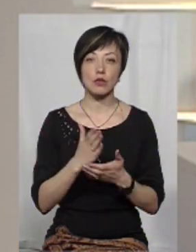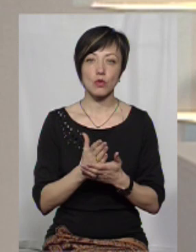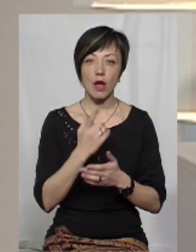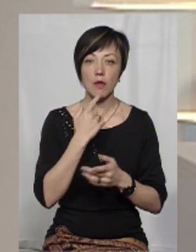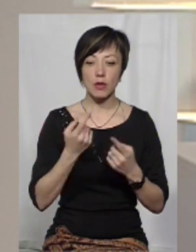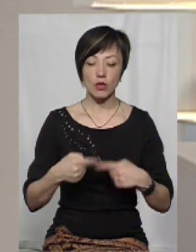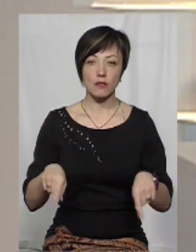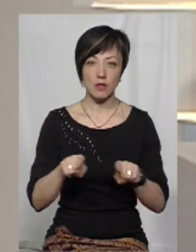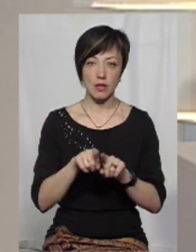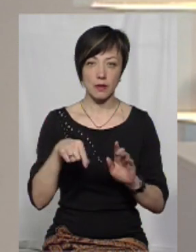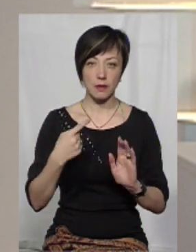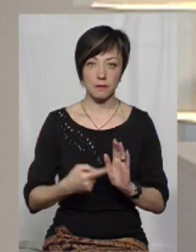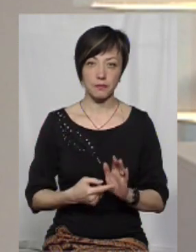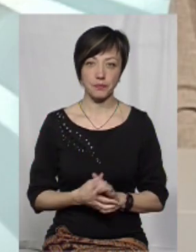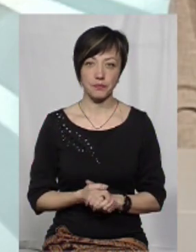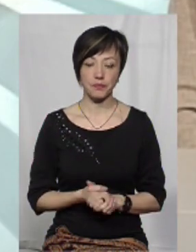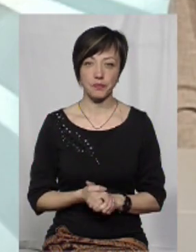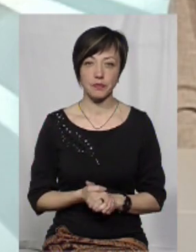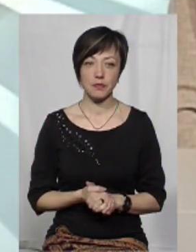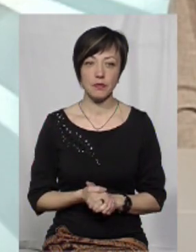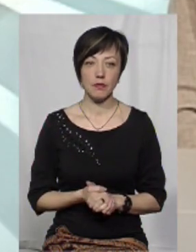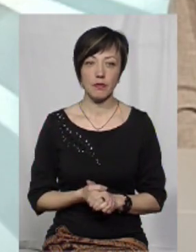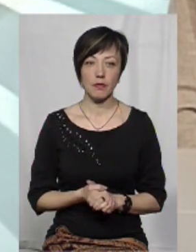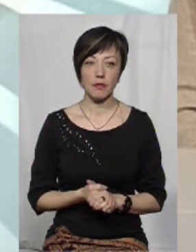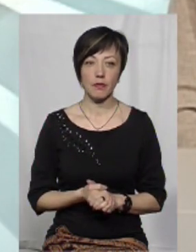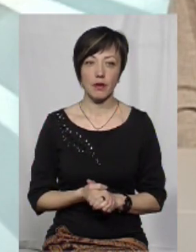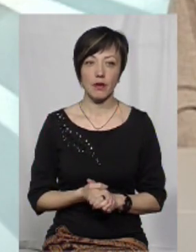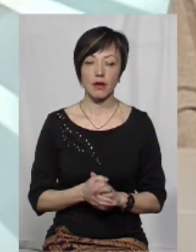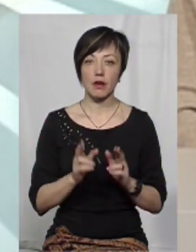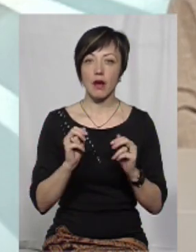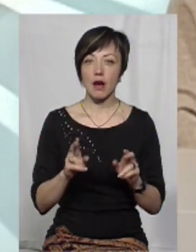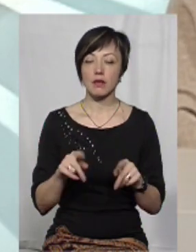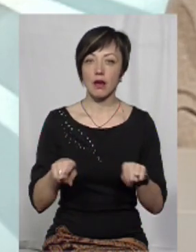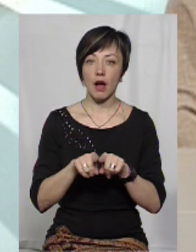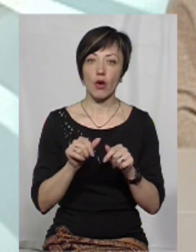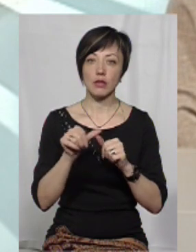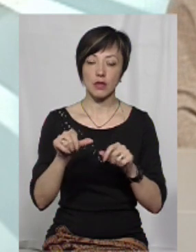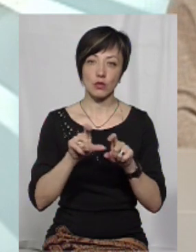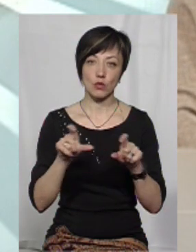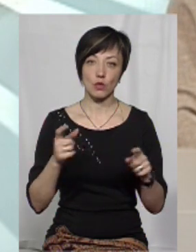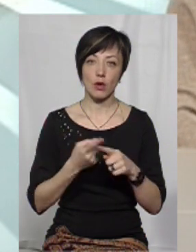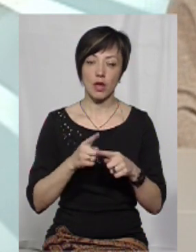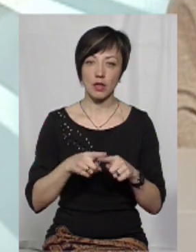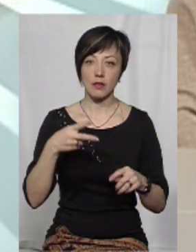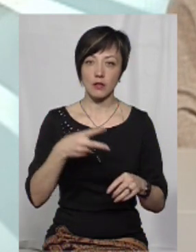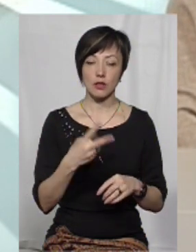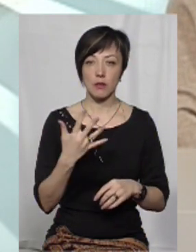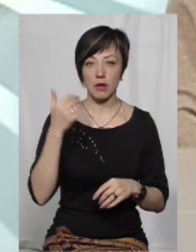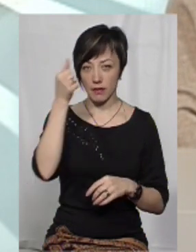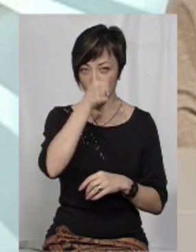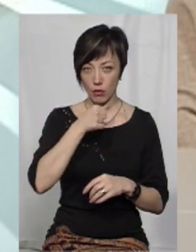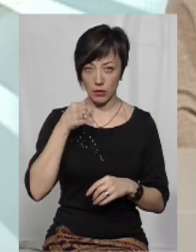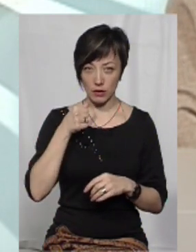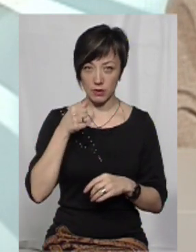існує гематологічне відділення? Ну, как такая отдельная структура, это с 2005